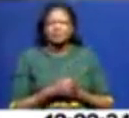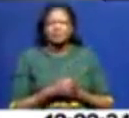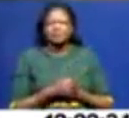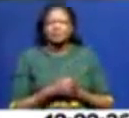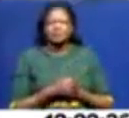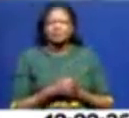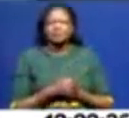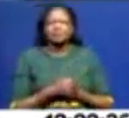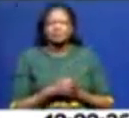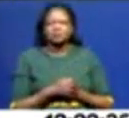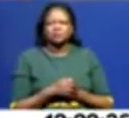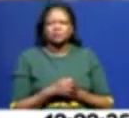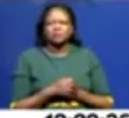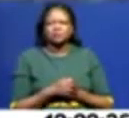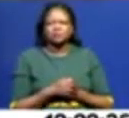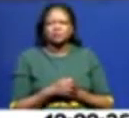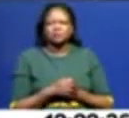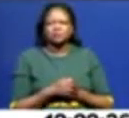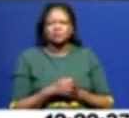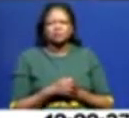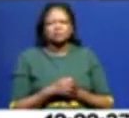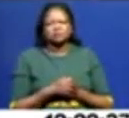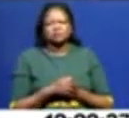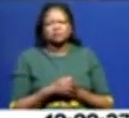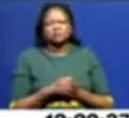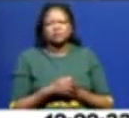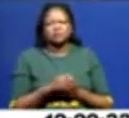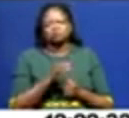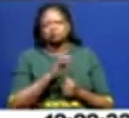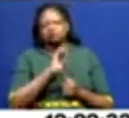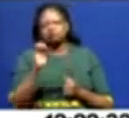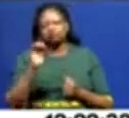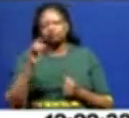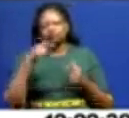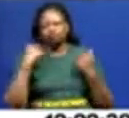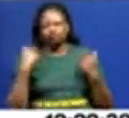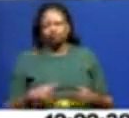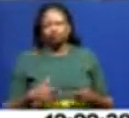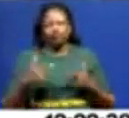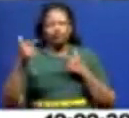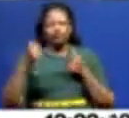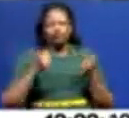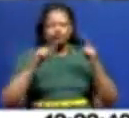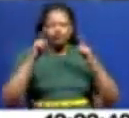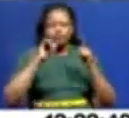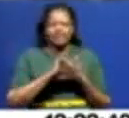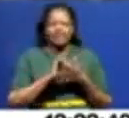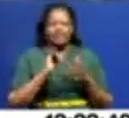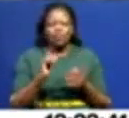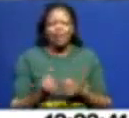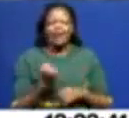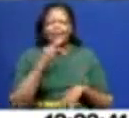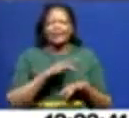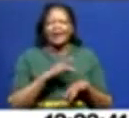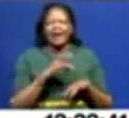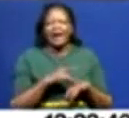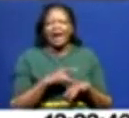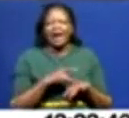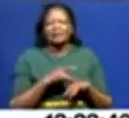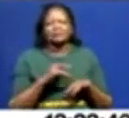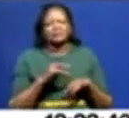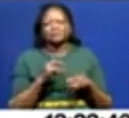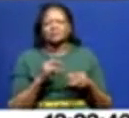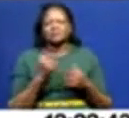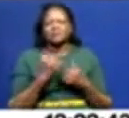wa Shandong, mashariki mwa China, umevutia watalii wanaoamka mapema. Mikate